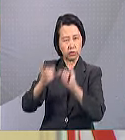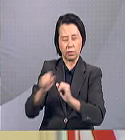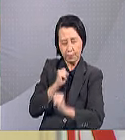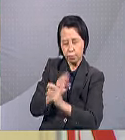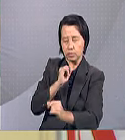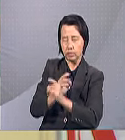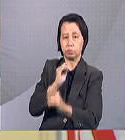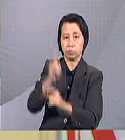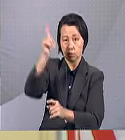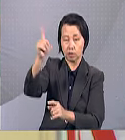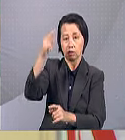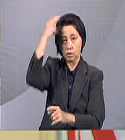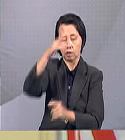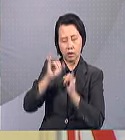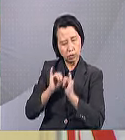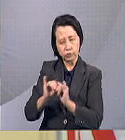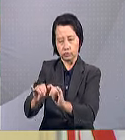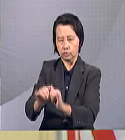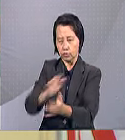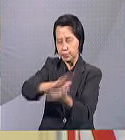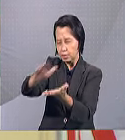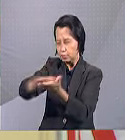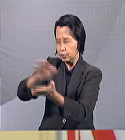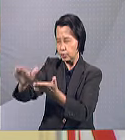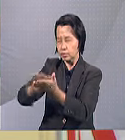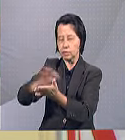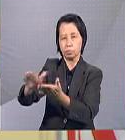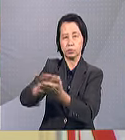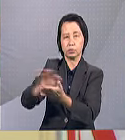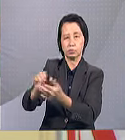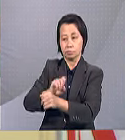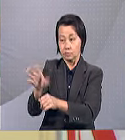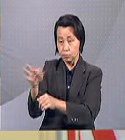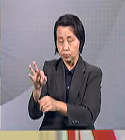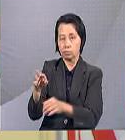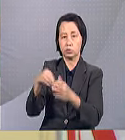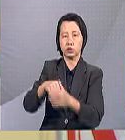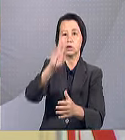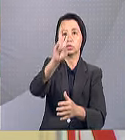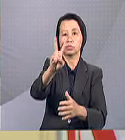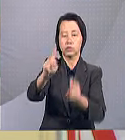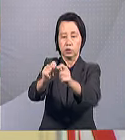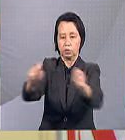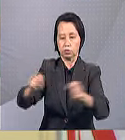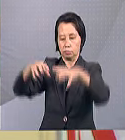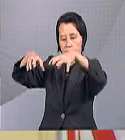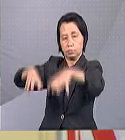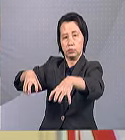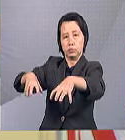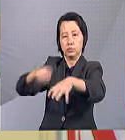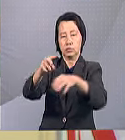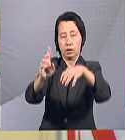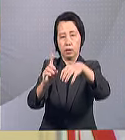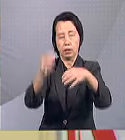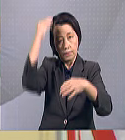bertungkus lumus dan berterusan memerangi wabak ini, khususnya di dua buah kota suci yang